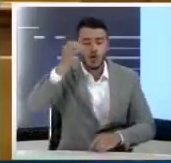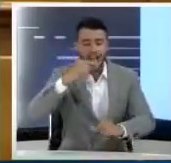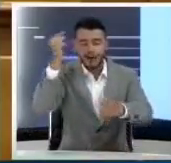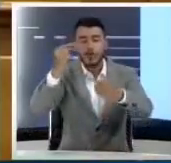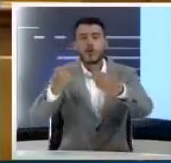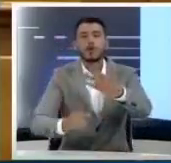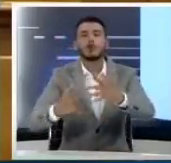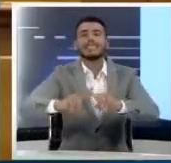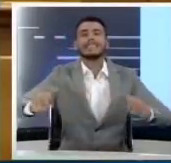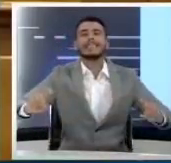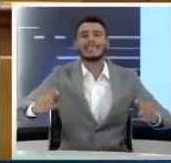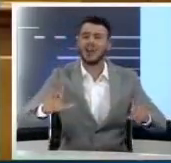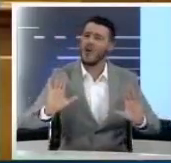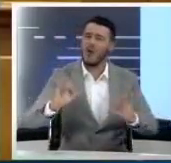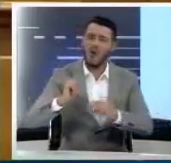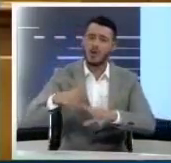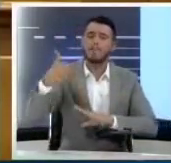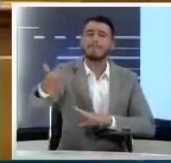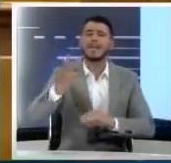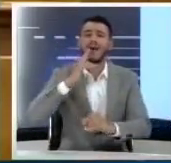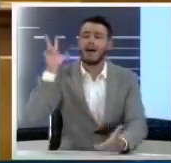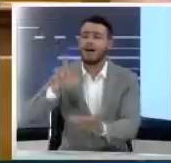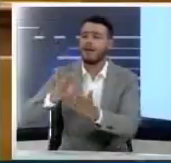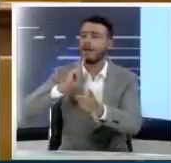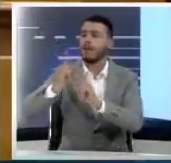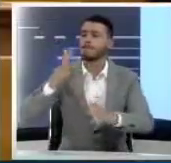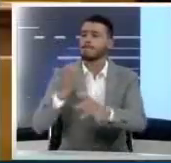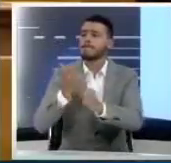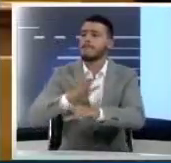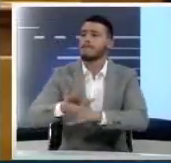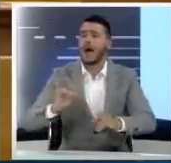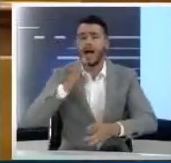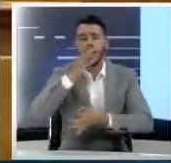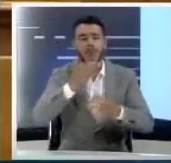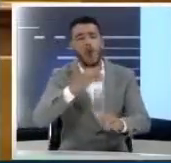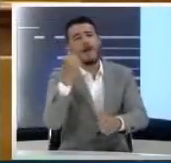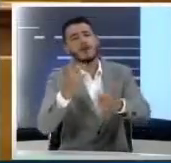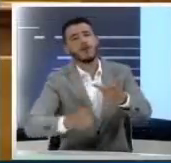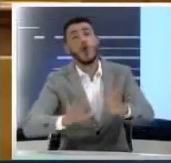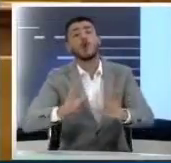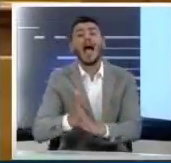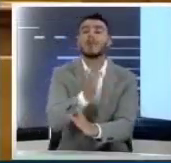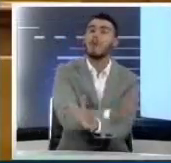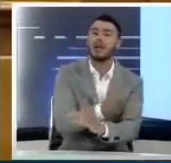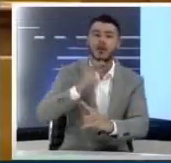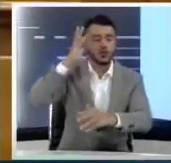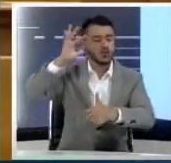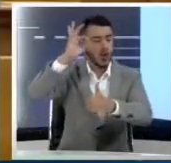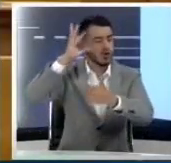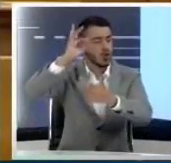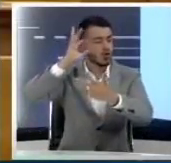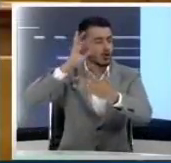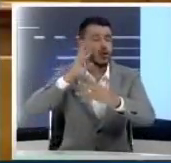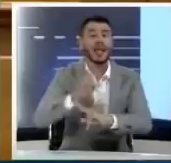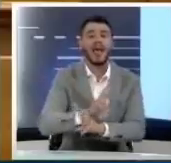17. Όχι μετά για να μπορώ να πω ότι πέτυχα και να πω τι κριτήρια ήταν και άρα ήταν επιτυχημένο. Από το